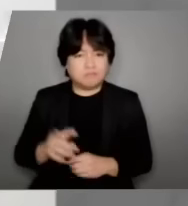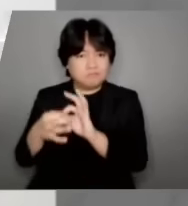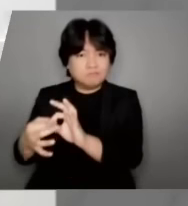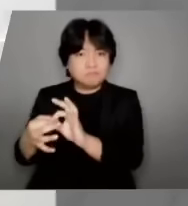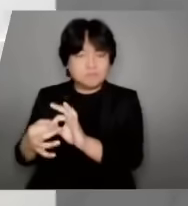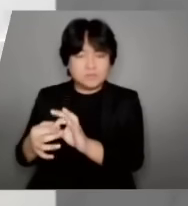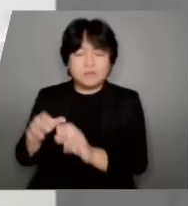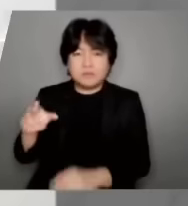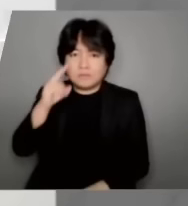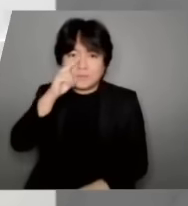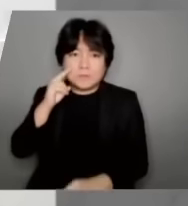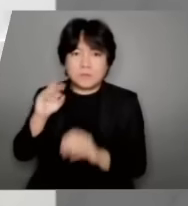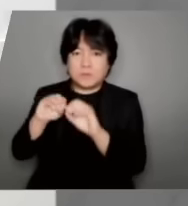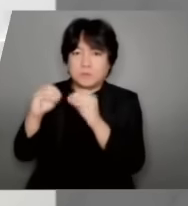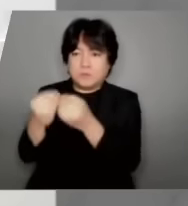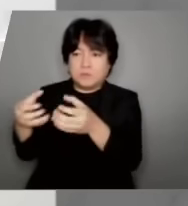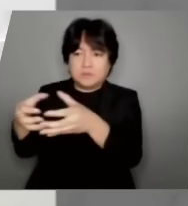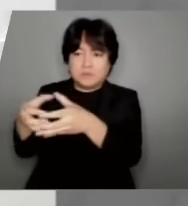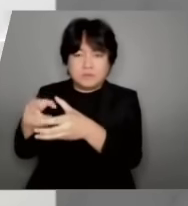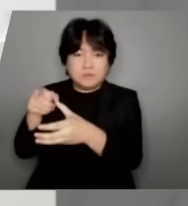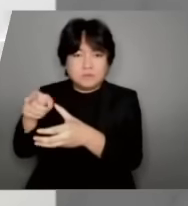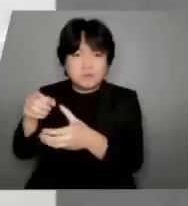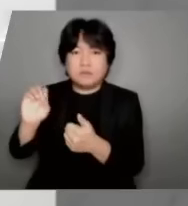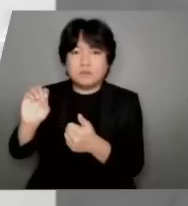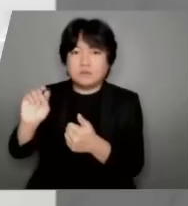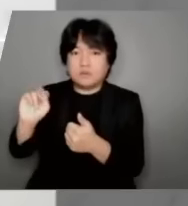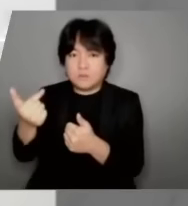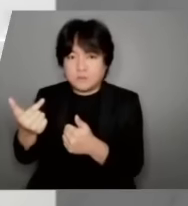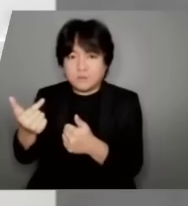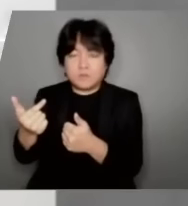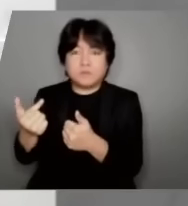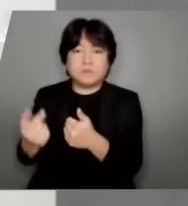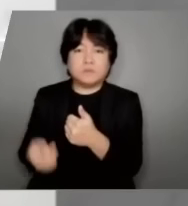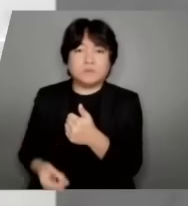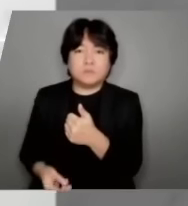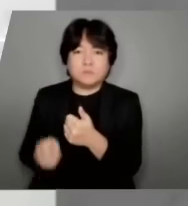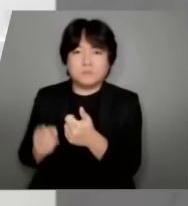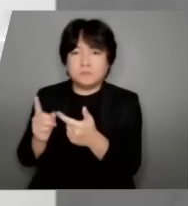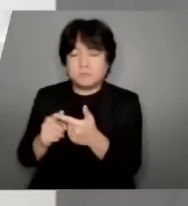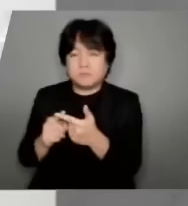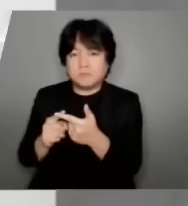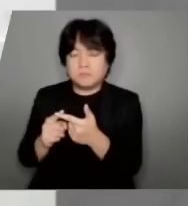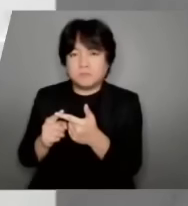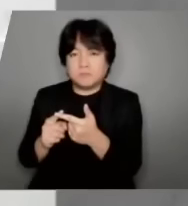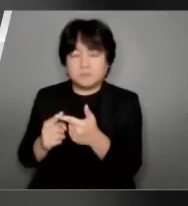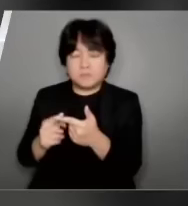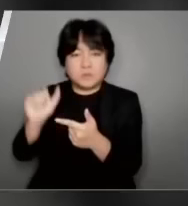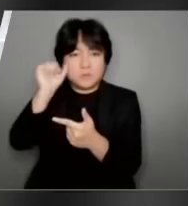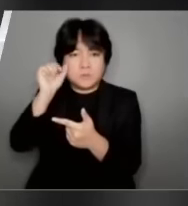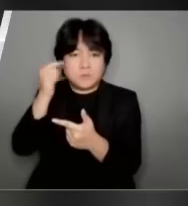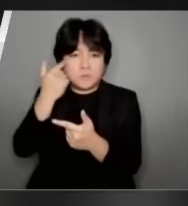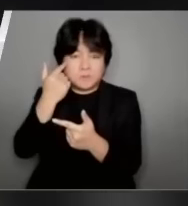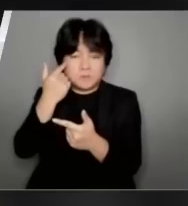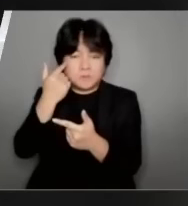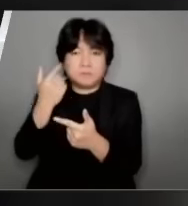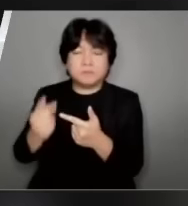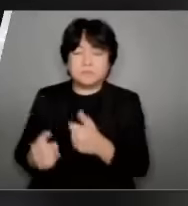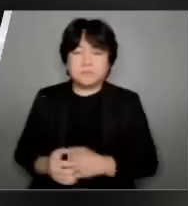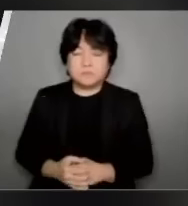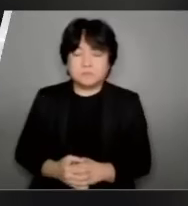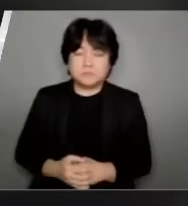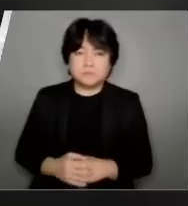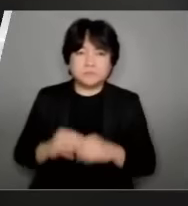ang kinabibilangan nila kasi Leong at saka ni Alice Dial Guo or Guwa Ping. Para sa GMA